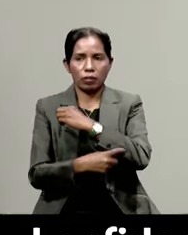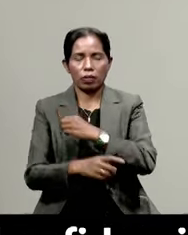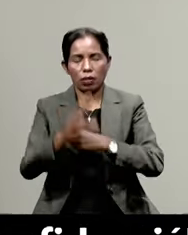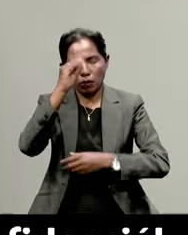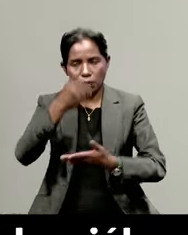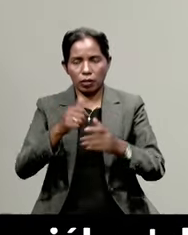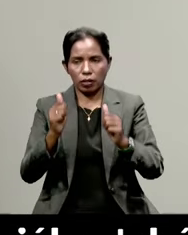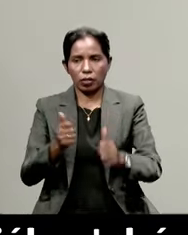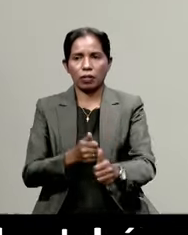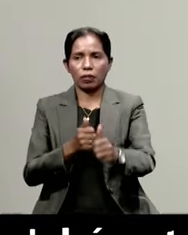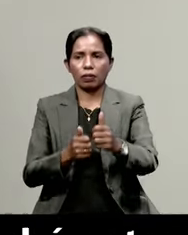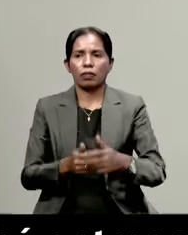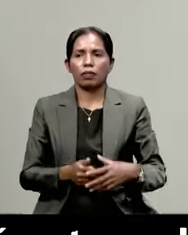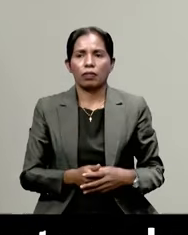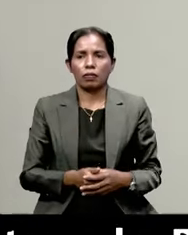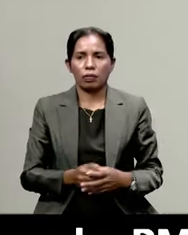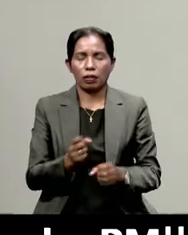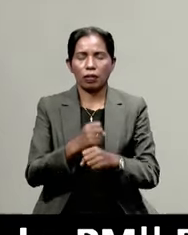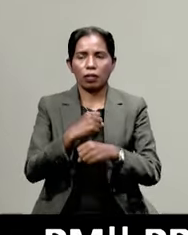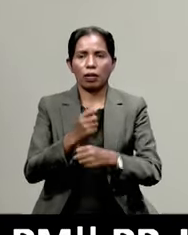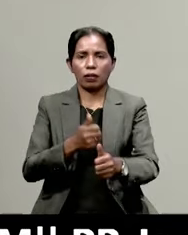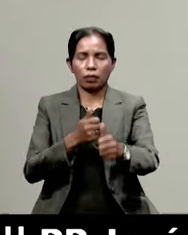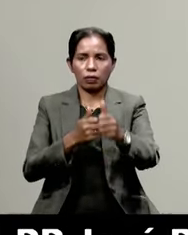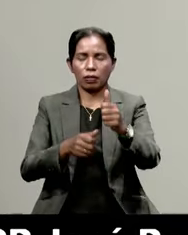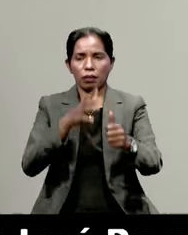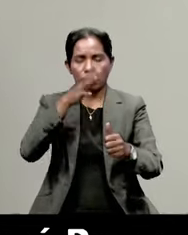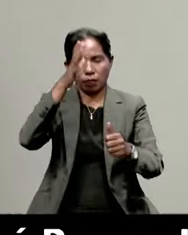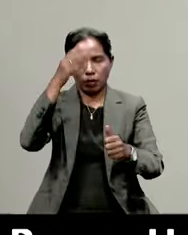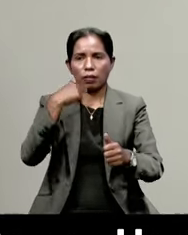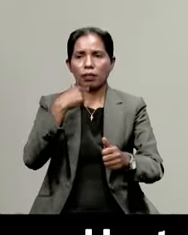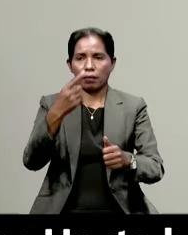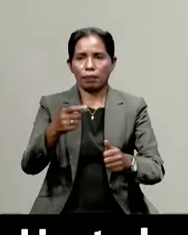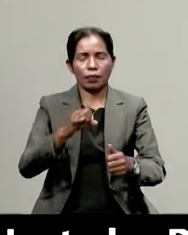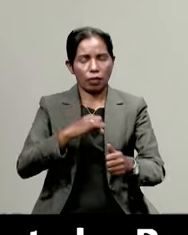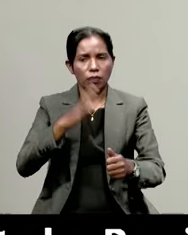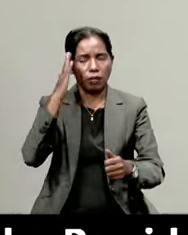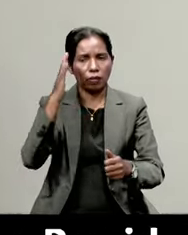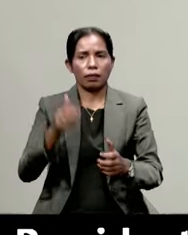tem que be ang tuir be ina ama ne aru ka ne be hau ne anu ne